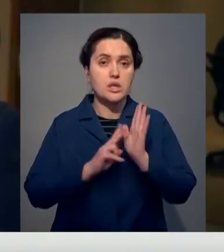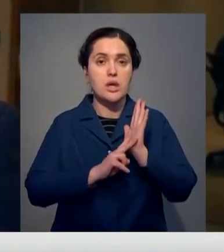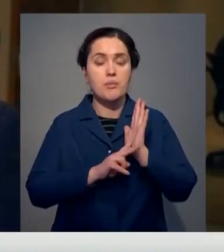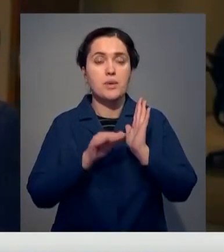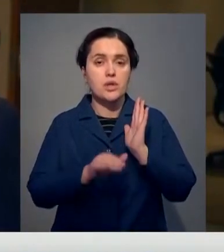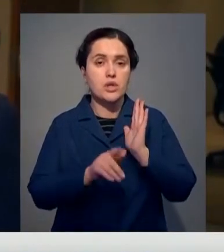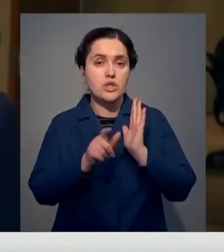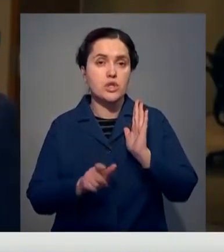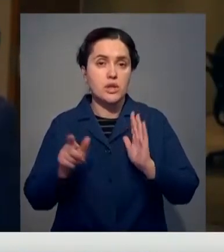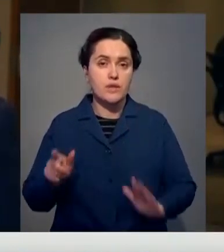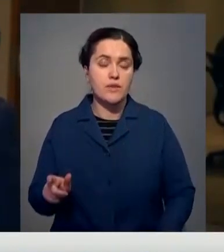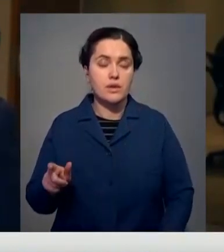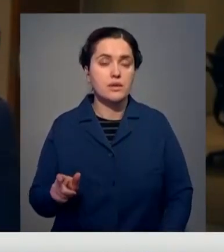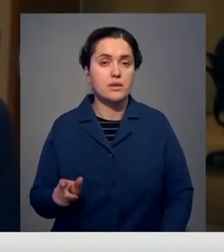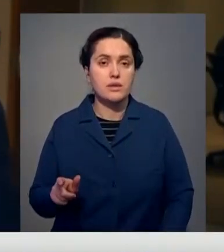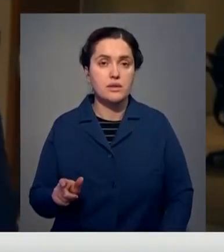тысяч человек. И